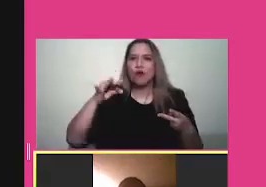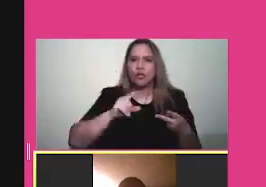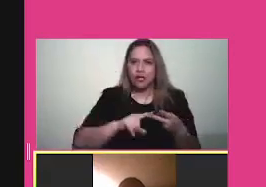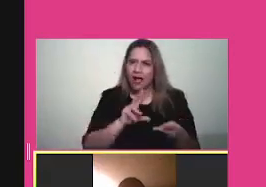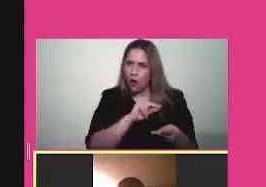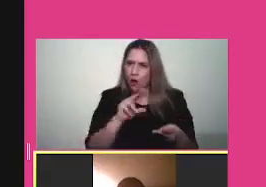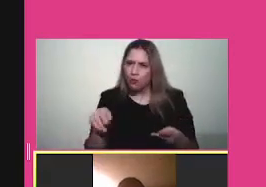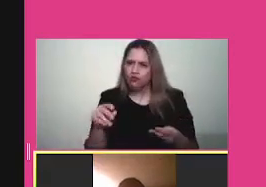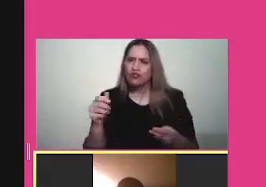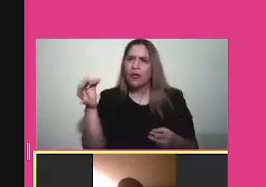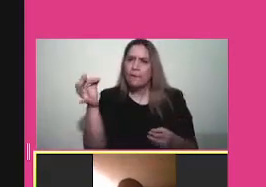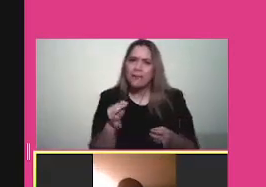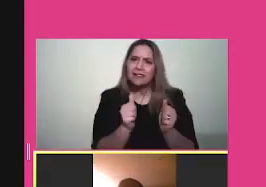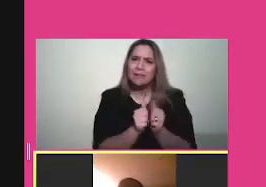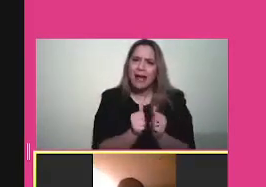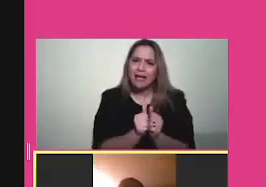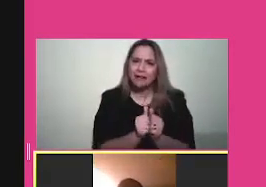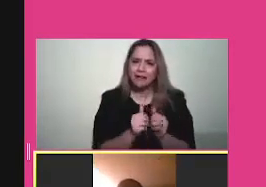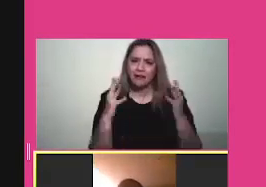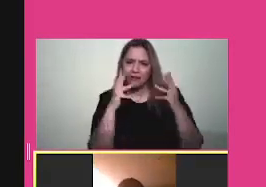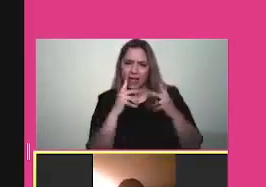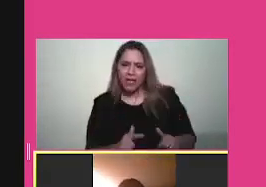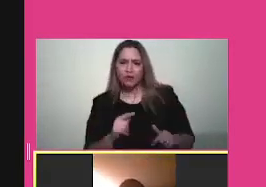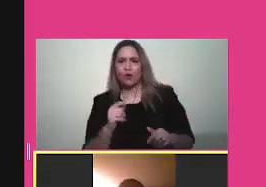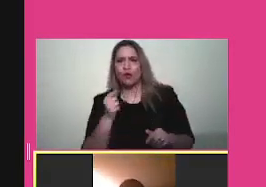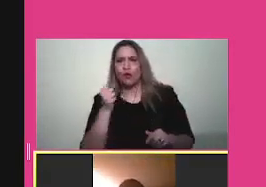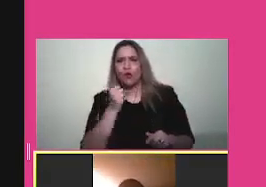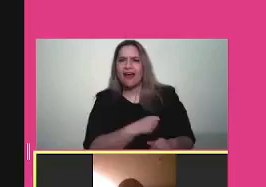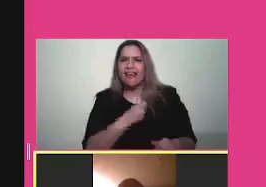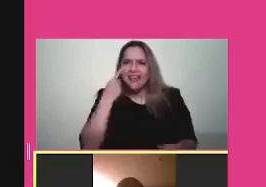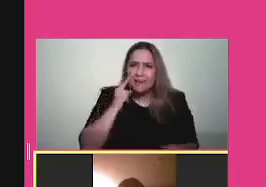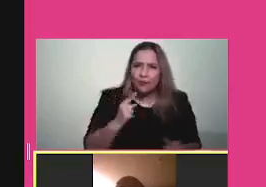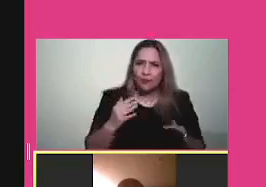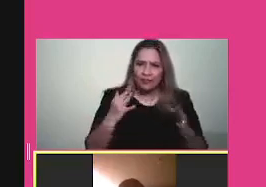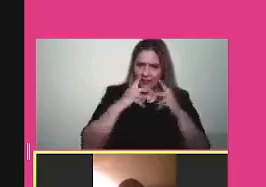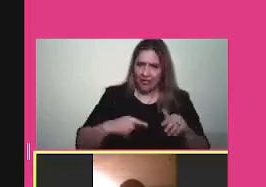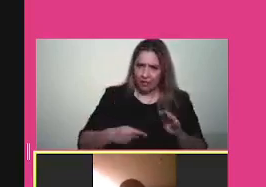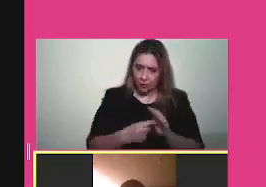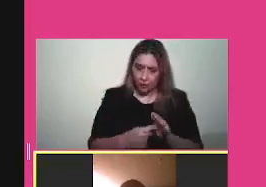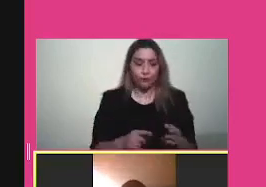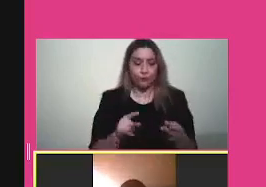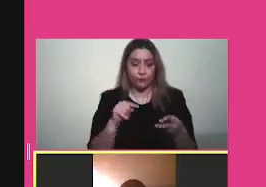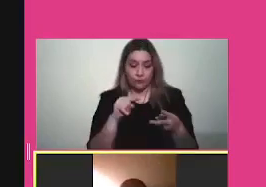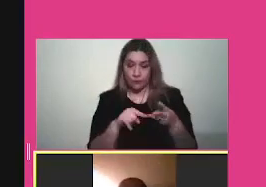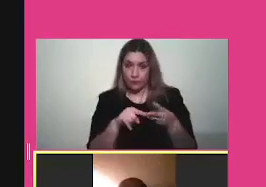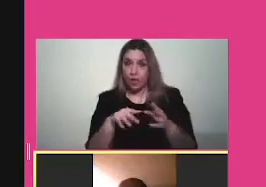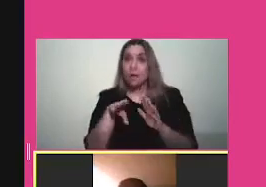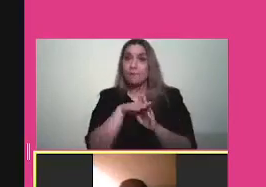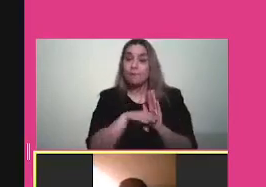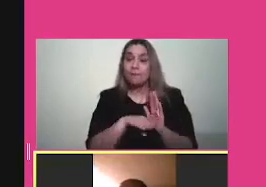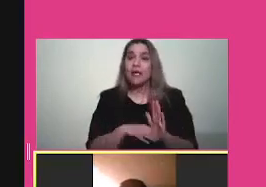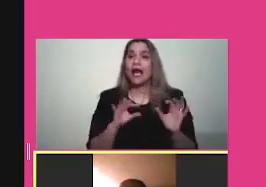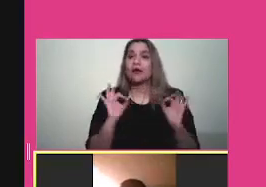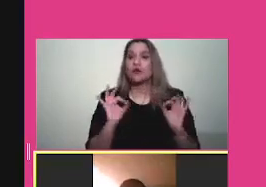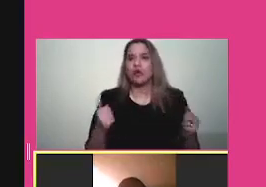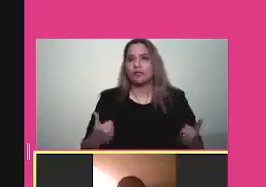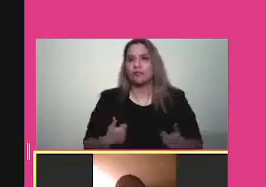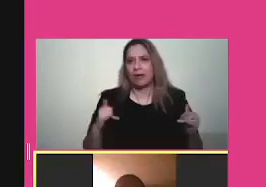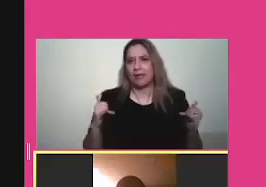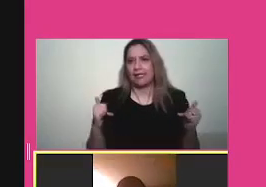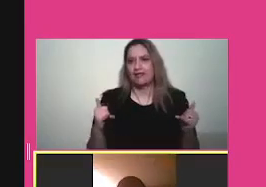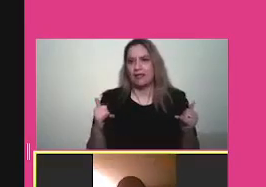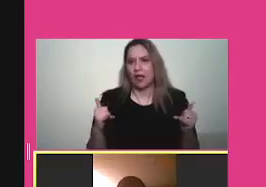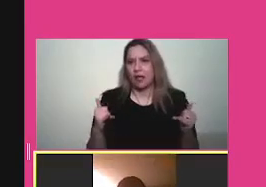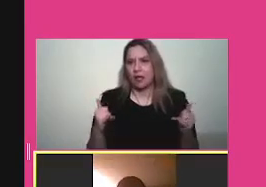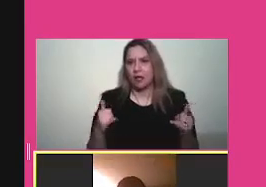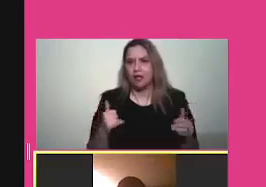μέσα από τις αναπαραστάσεις, δραματοποιήσεις κλπ. Τα παιχνίδια με κανόνες που προϋποθέτουν κοινωνικές σχέσεις και βάζουν τα παιδιά σε